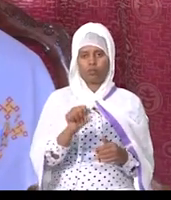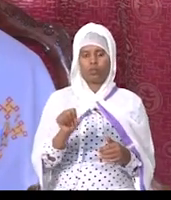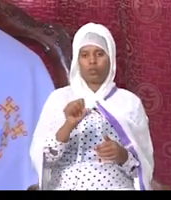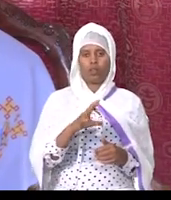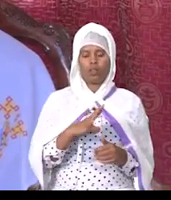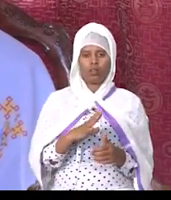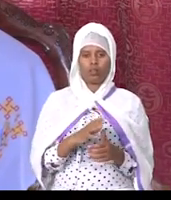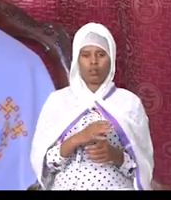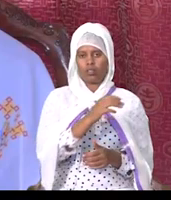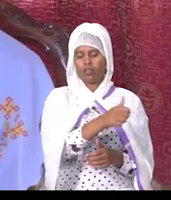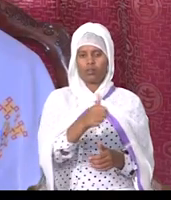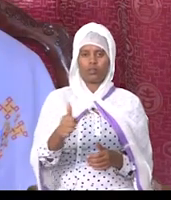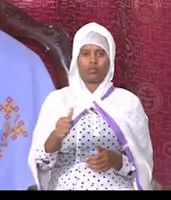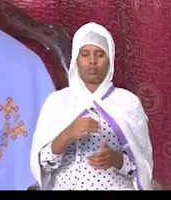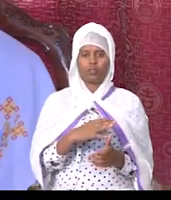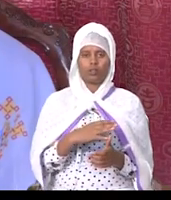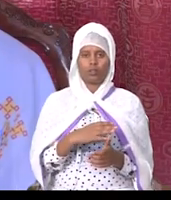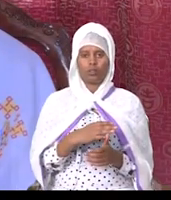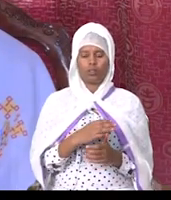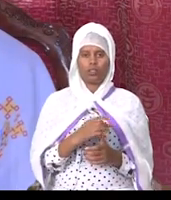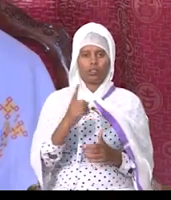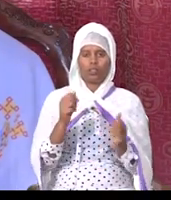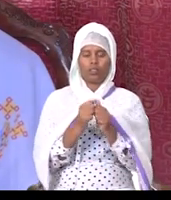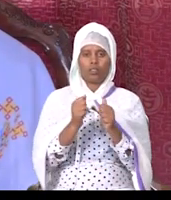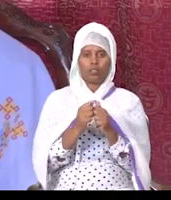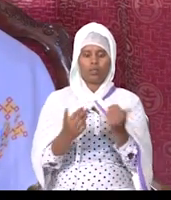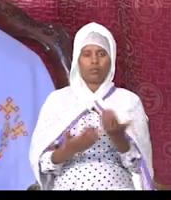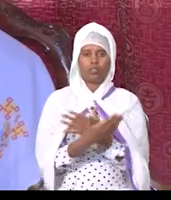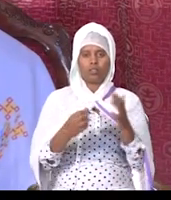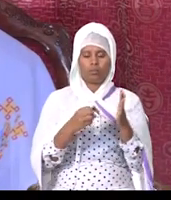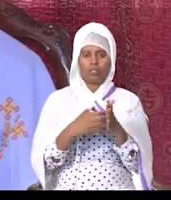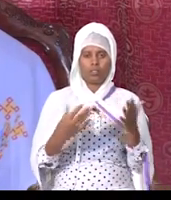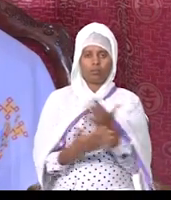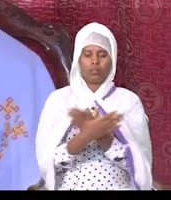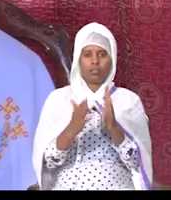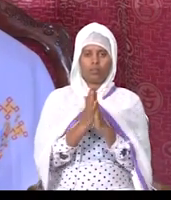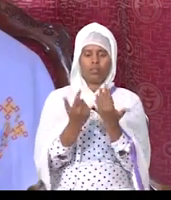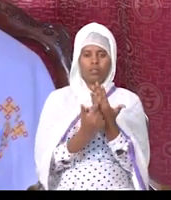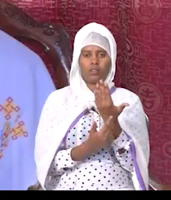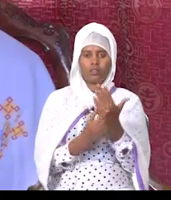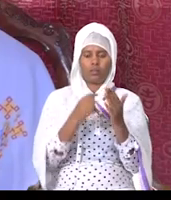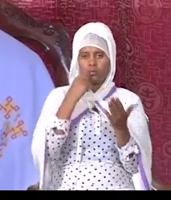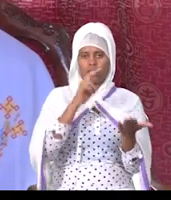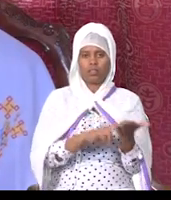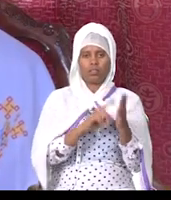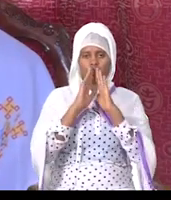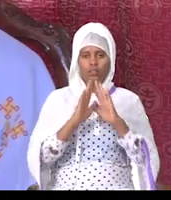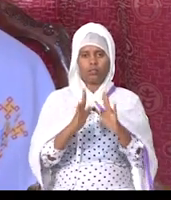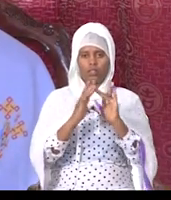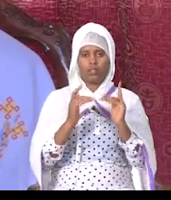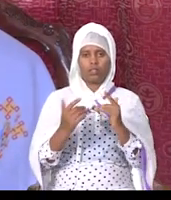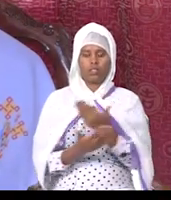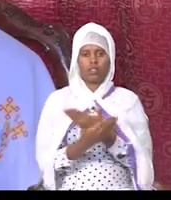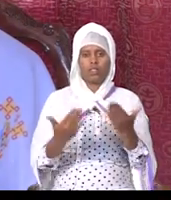ወከፍ ሕቶኹም ኣለዋ። ንነፍሲ ወከፍ ሓንሓንቲ ነገር እኳ ብዘይ ምክንያት ብዘይ ናይ ቅዱስ መፅሓፍ ምስክርነት ቅዱስ